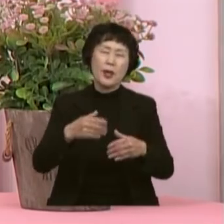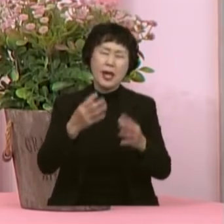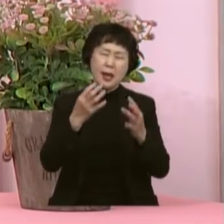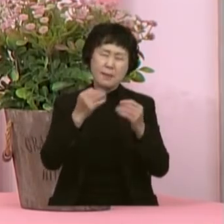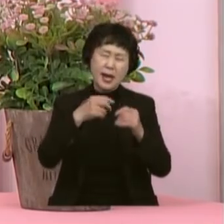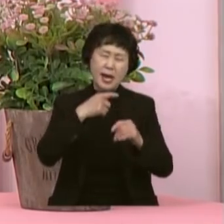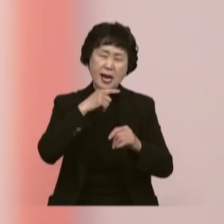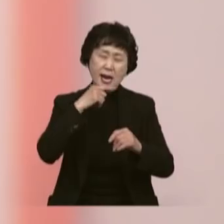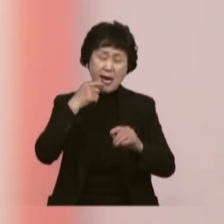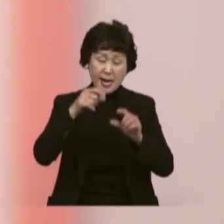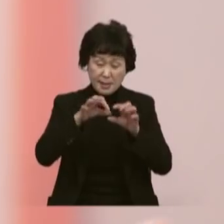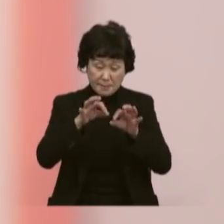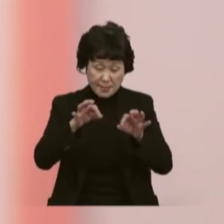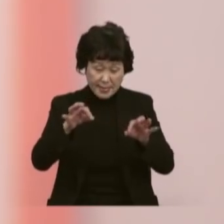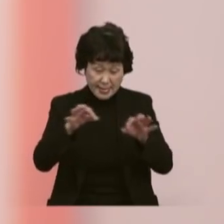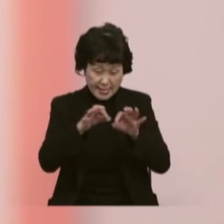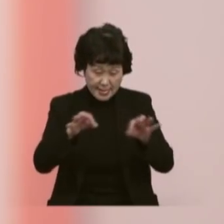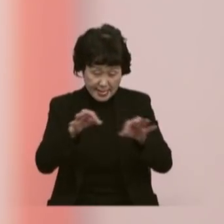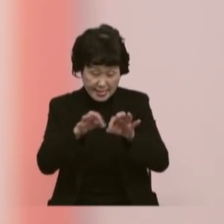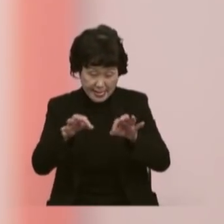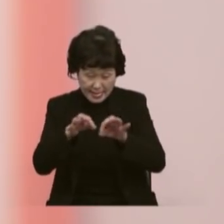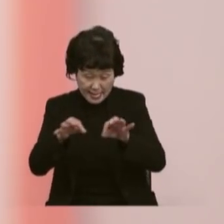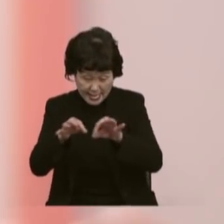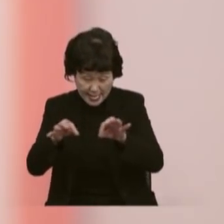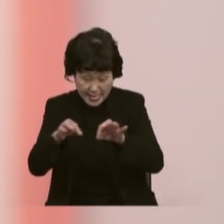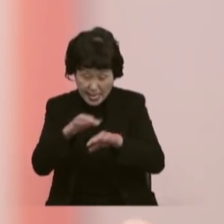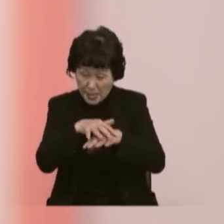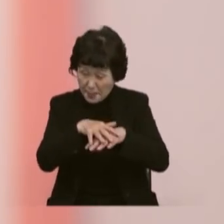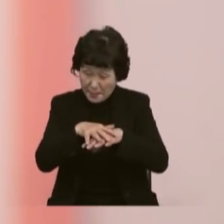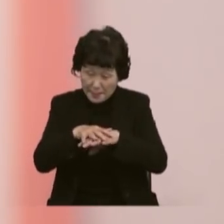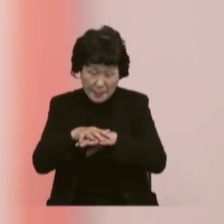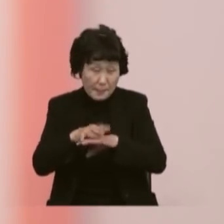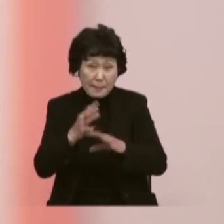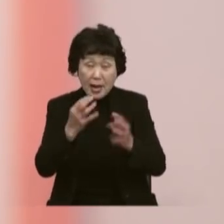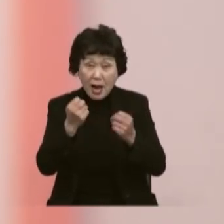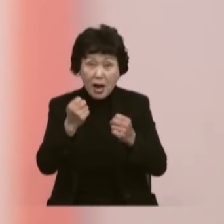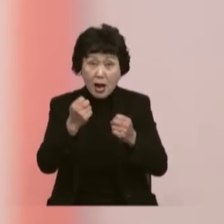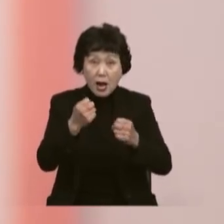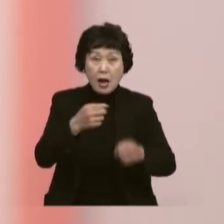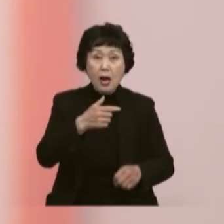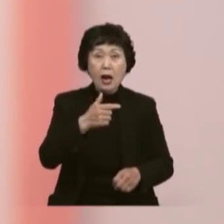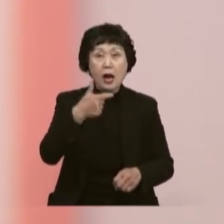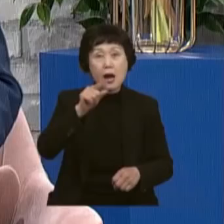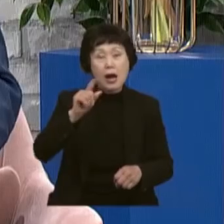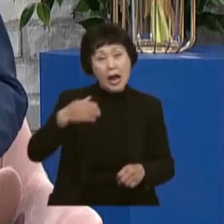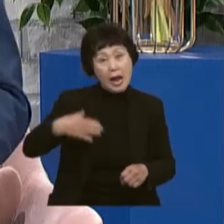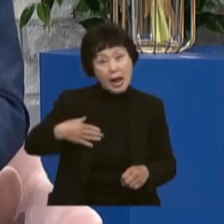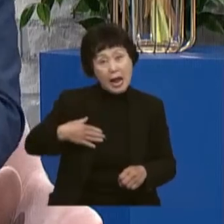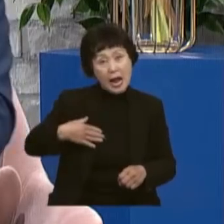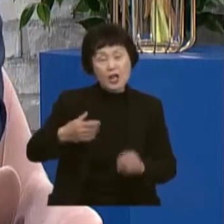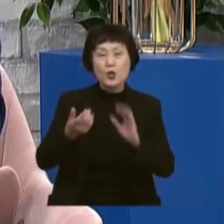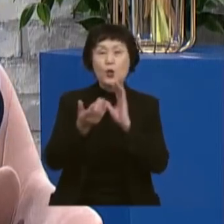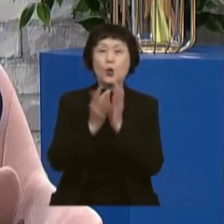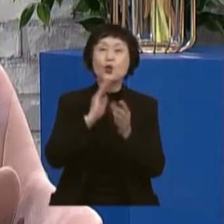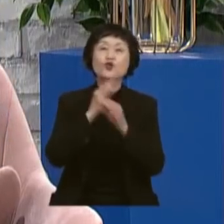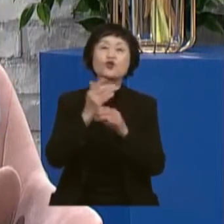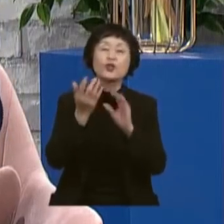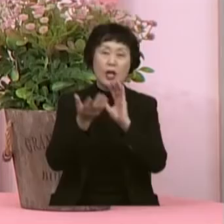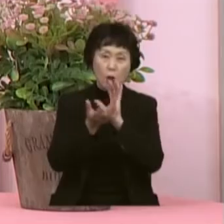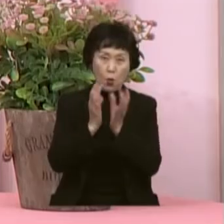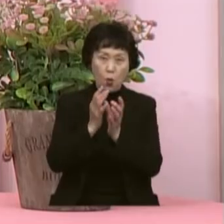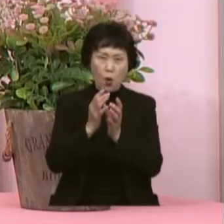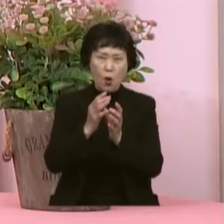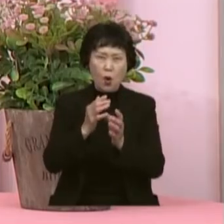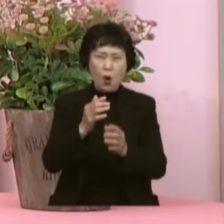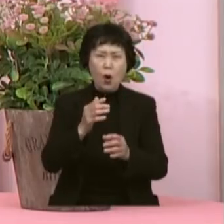그것 이식하는 의사들이 얘기하는데 간 이식은 꽃 중에 꽃이래요. 제일 어렵다고. 어마어마한 혈관들이.